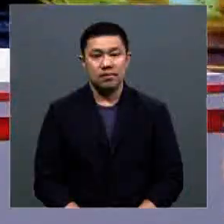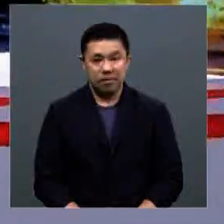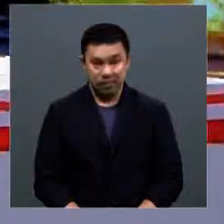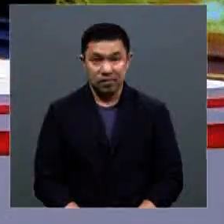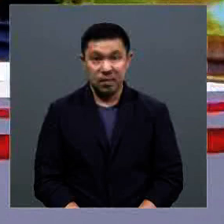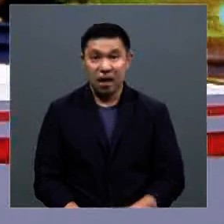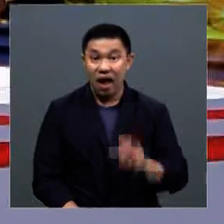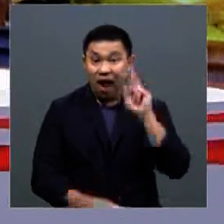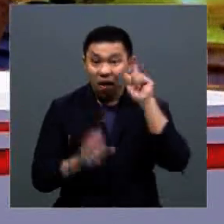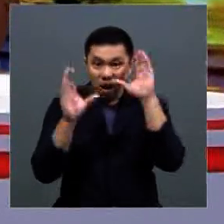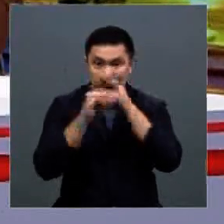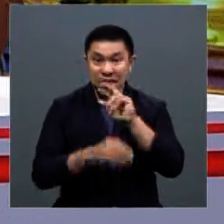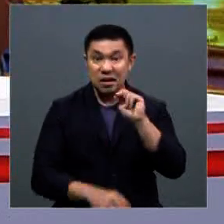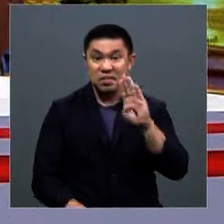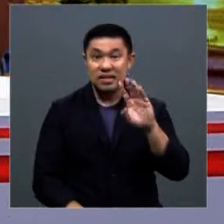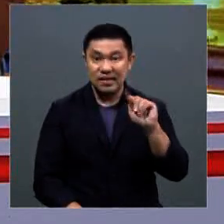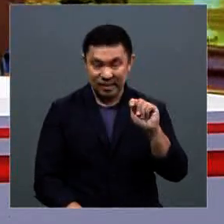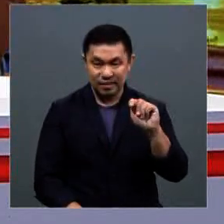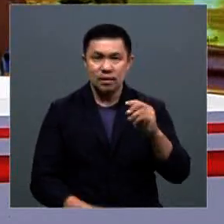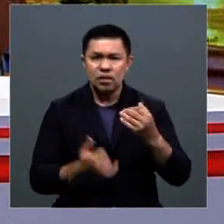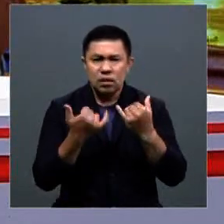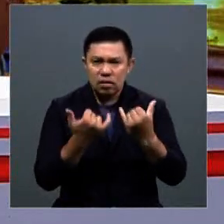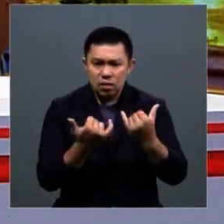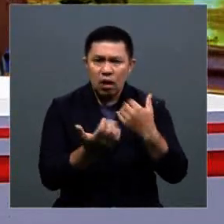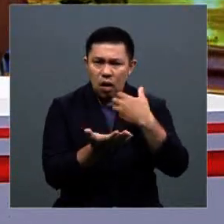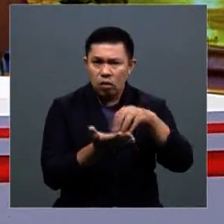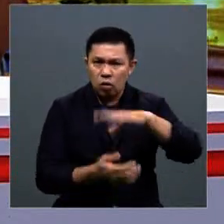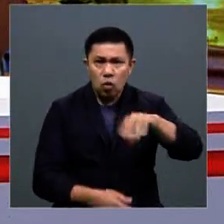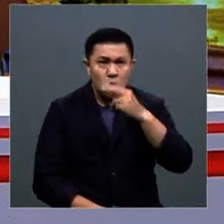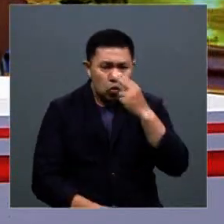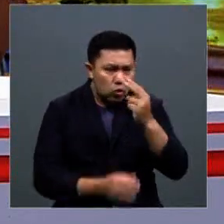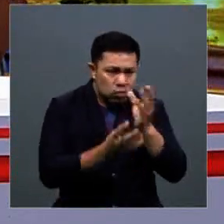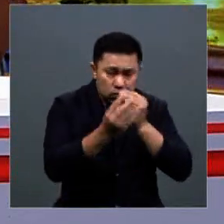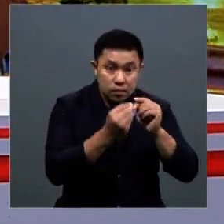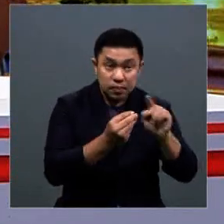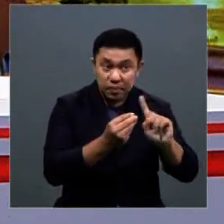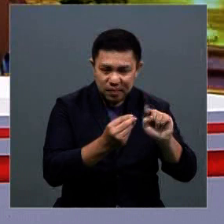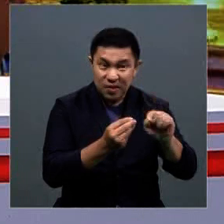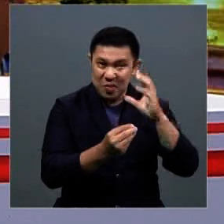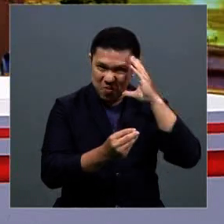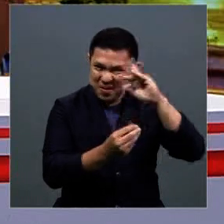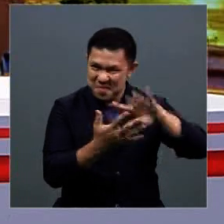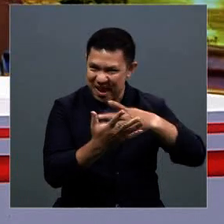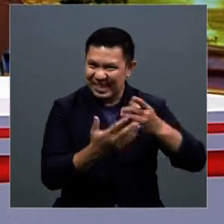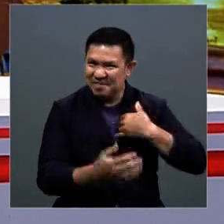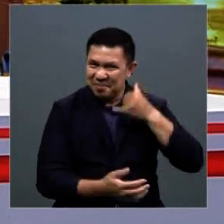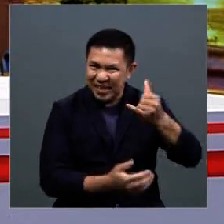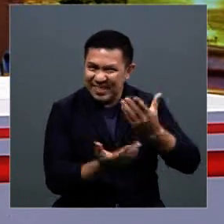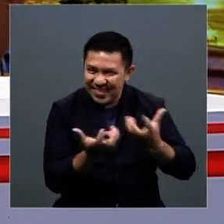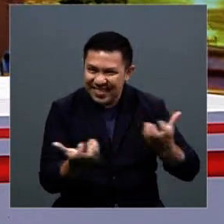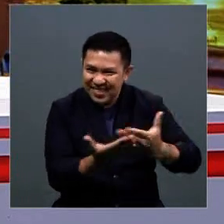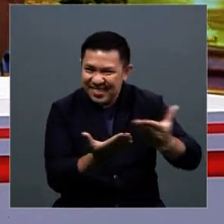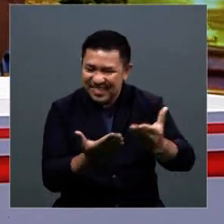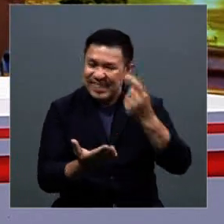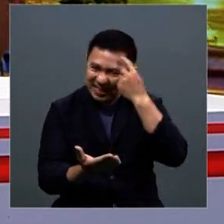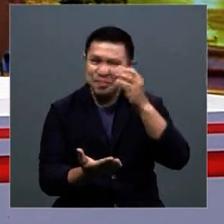าวค่ำ NBT News ช่วงนี้อย่างที่บอกไว้นะครับจะพาคุณผู้ชมไปดูงานต่างๆเผื่อวันพรุ่งนี้นะว ัน หยุดคุณผู้ชมจะได้วางแผนไปช้อปปิ้งตามงานต่างๆได้นะ